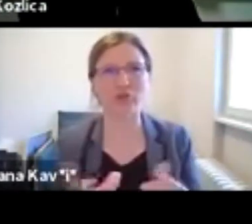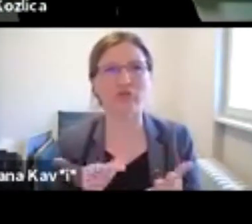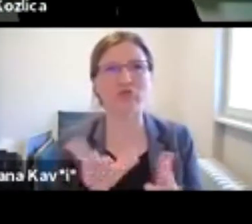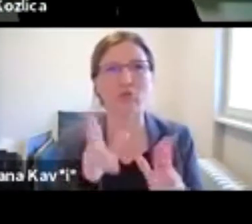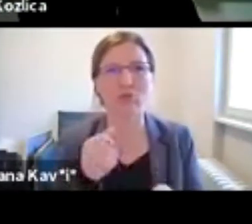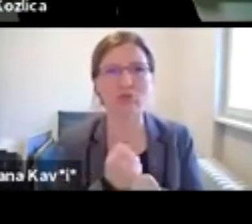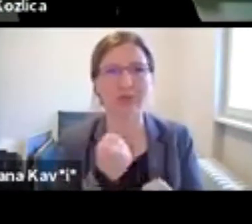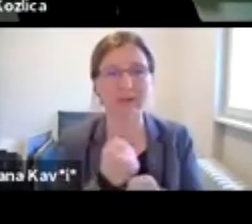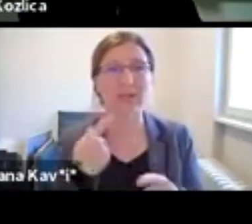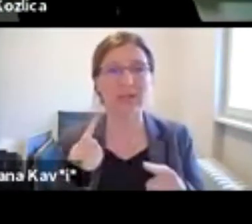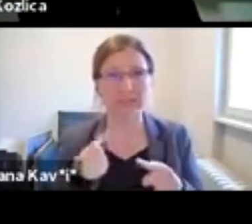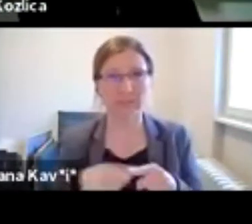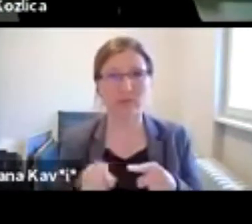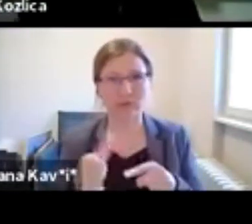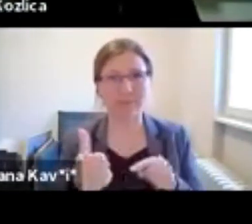Jer je problem.